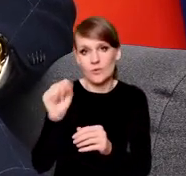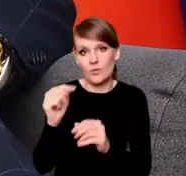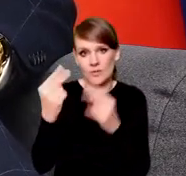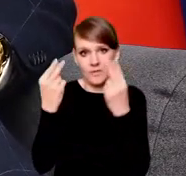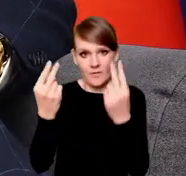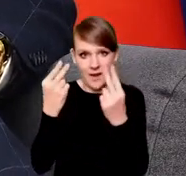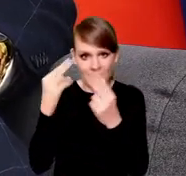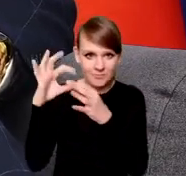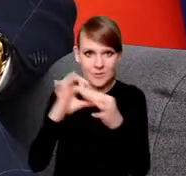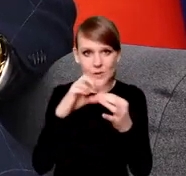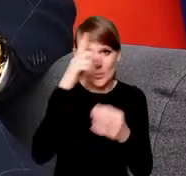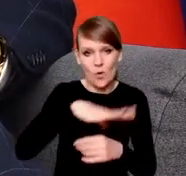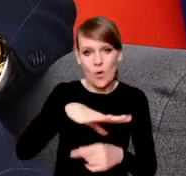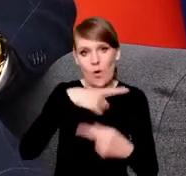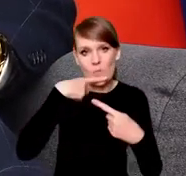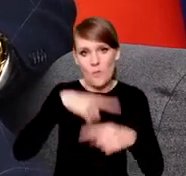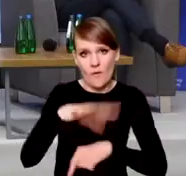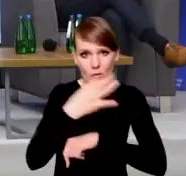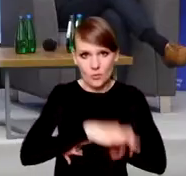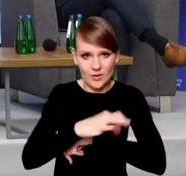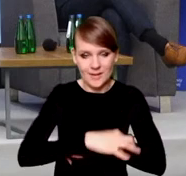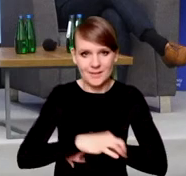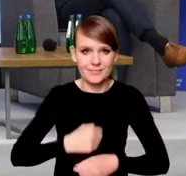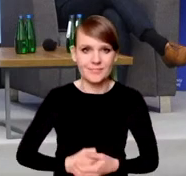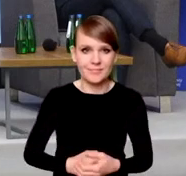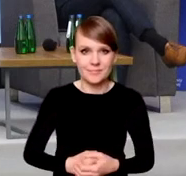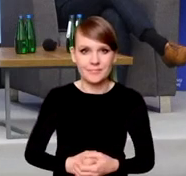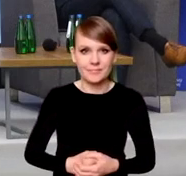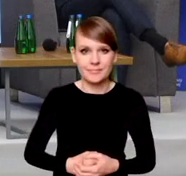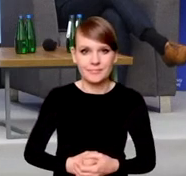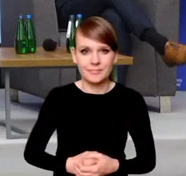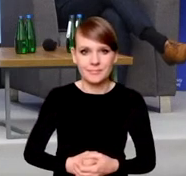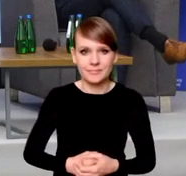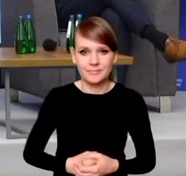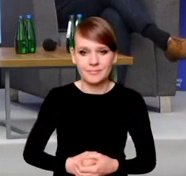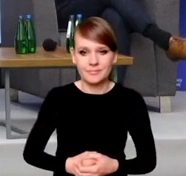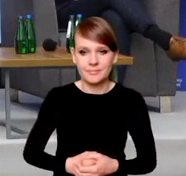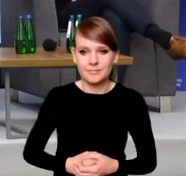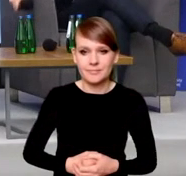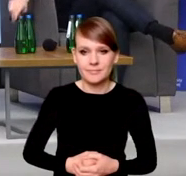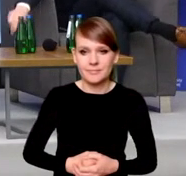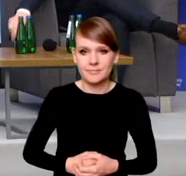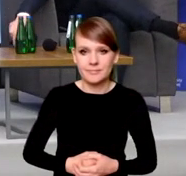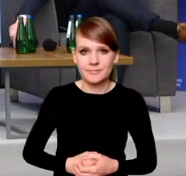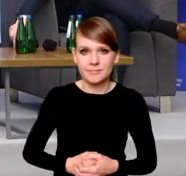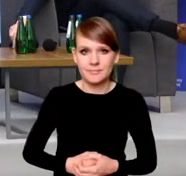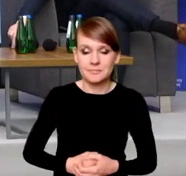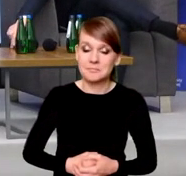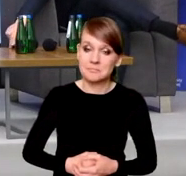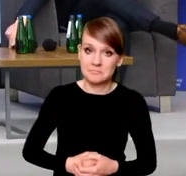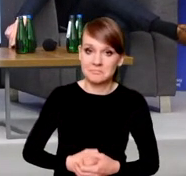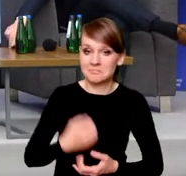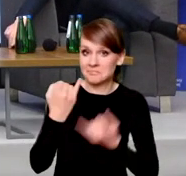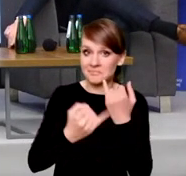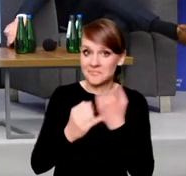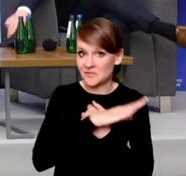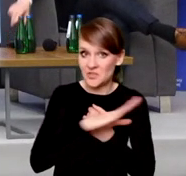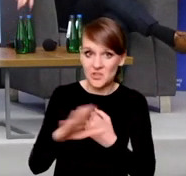odpowiedzialności uczelni powinna służyć. No, jak tak myślą wszyscy młodzi